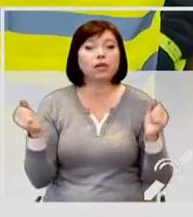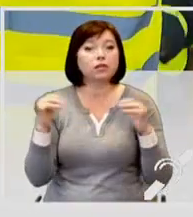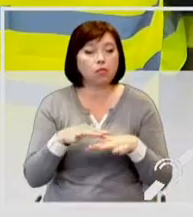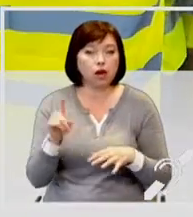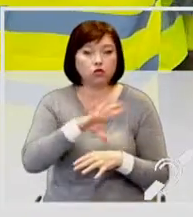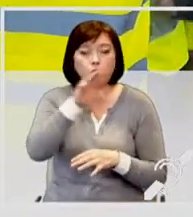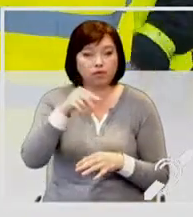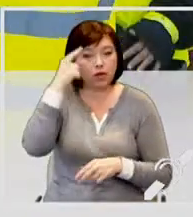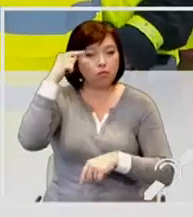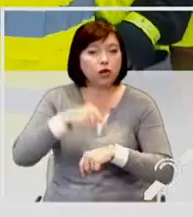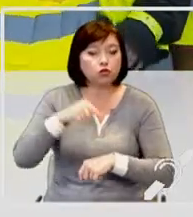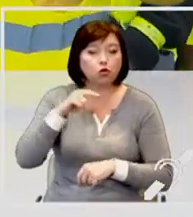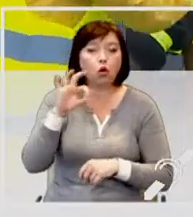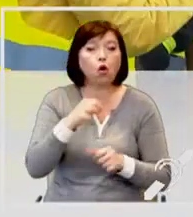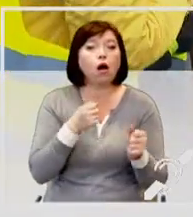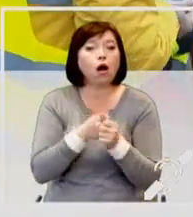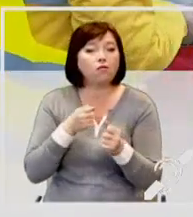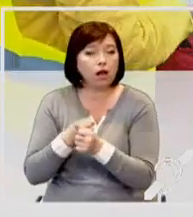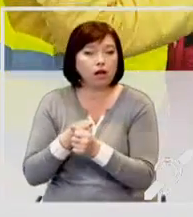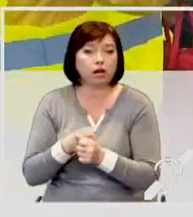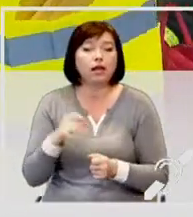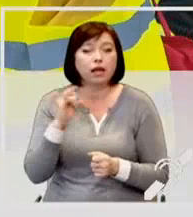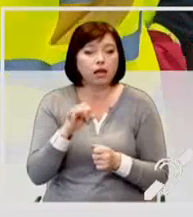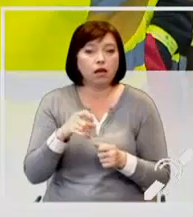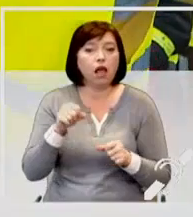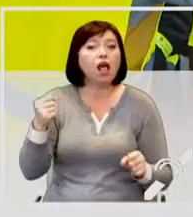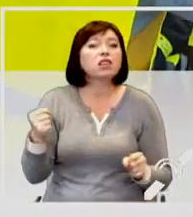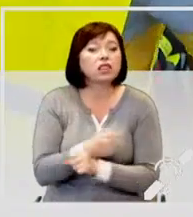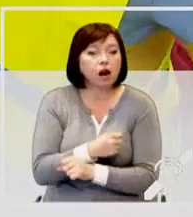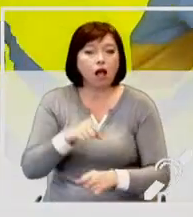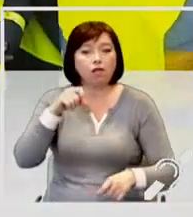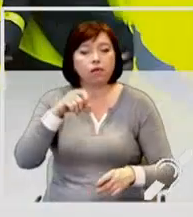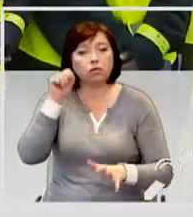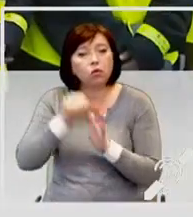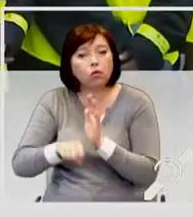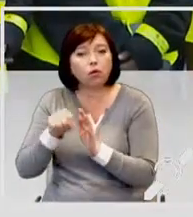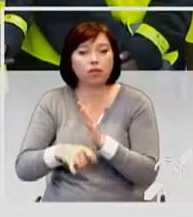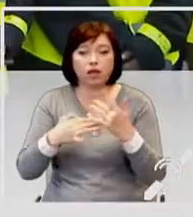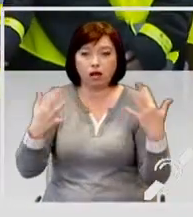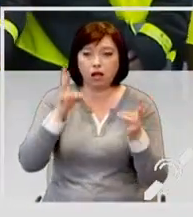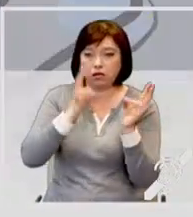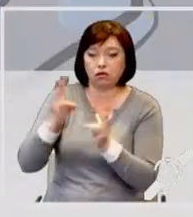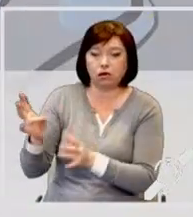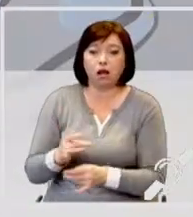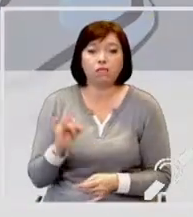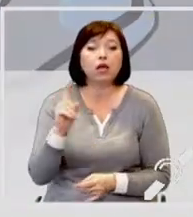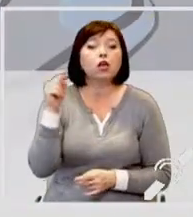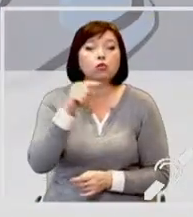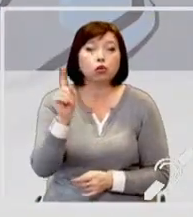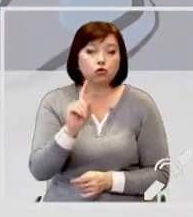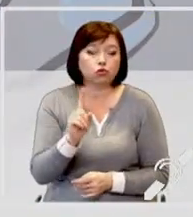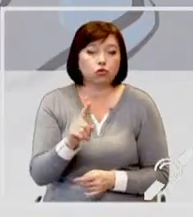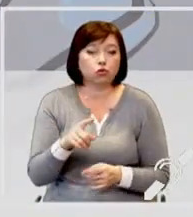atenția populației către accidentele rutiere și traumatismul care este provocat de către accidentele rutiere și faptul că